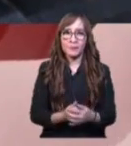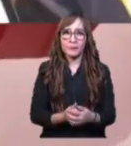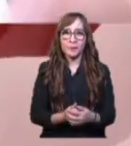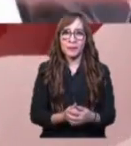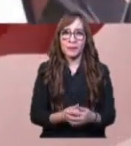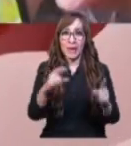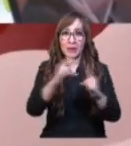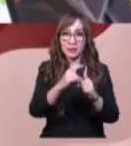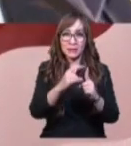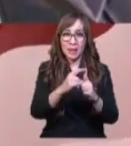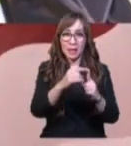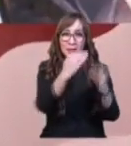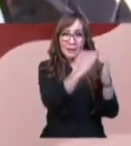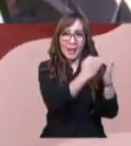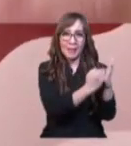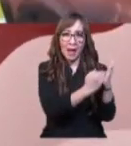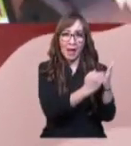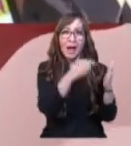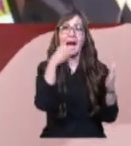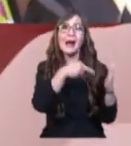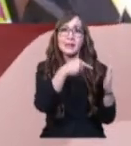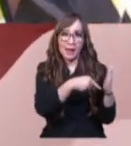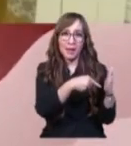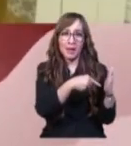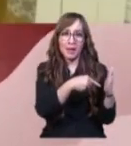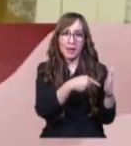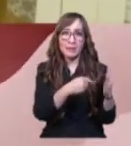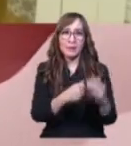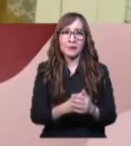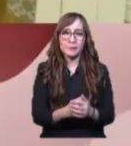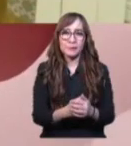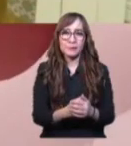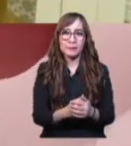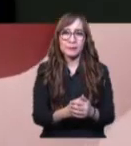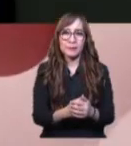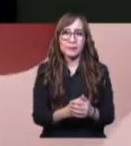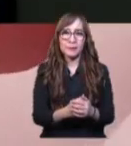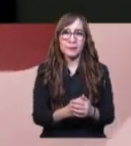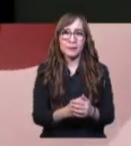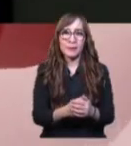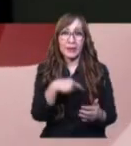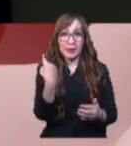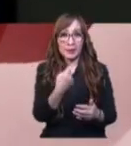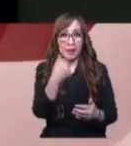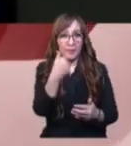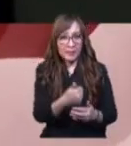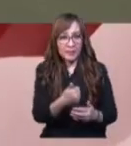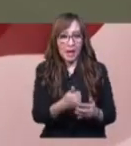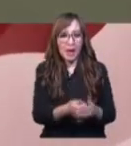dengan adanya digital ada data di dalamnya, ada sesuatu yang bisa kita olah, kita bisa personalisasi, kita